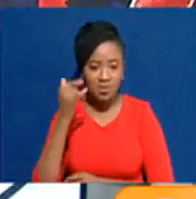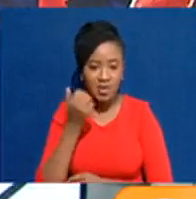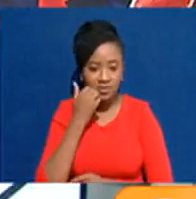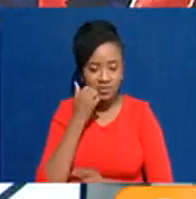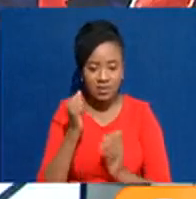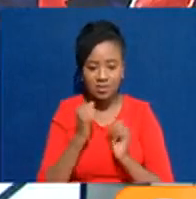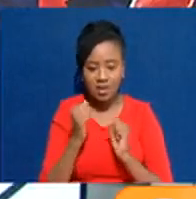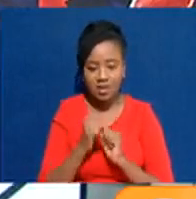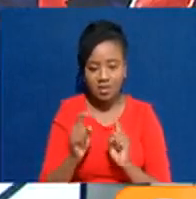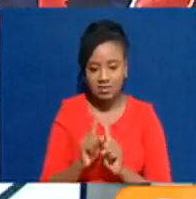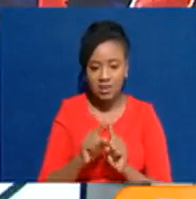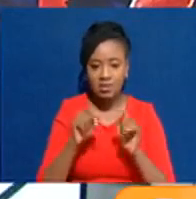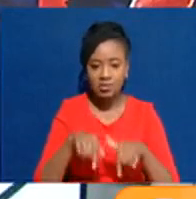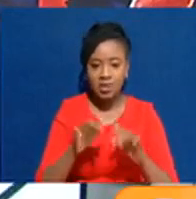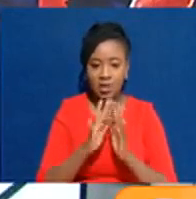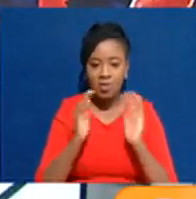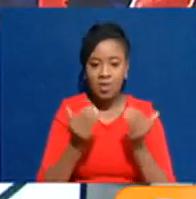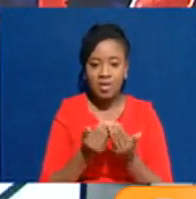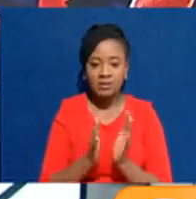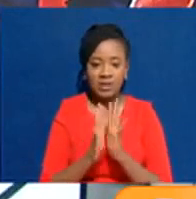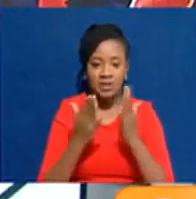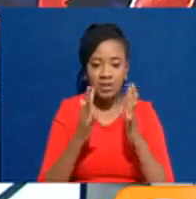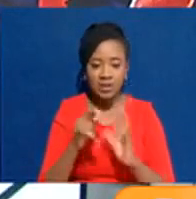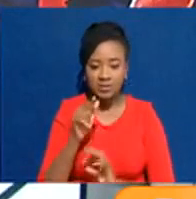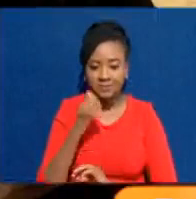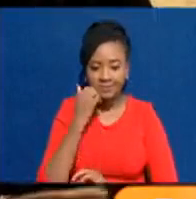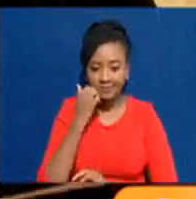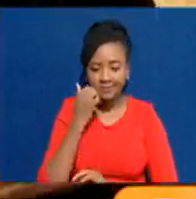ulimwengu ukiadhimisha ugonjwa wa selimundu hii leo.